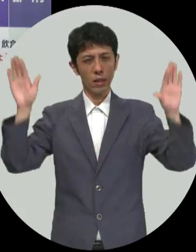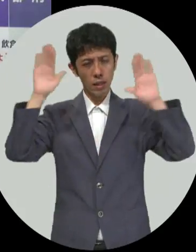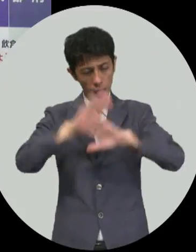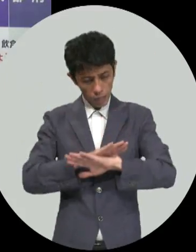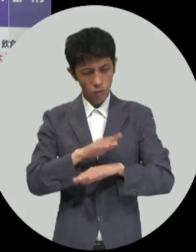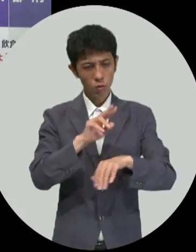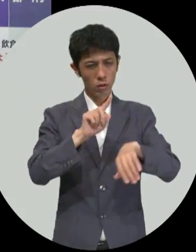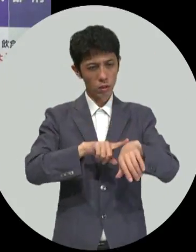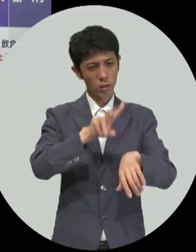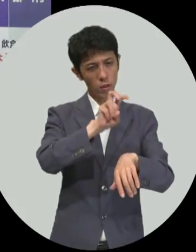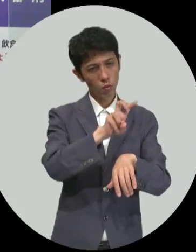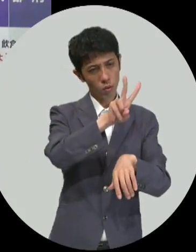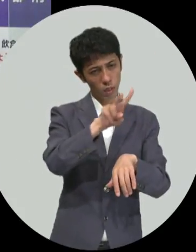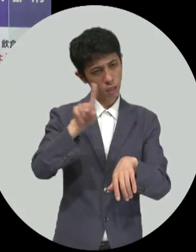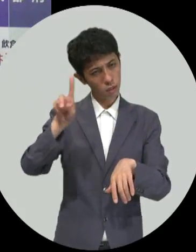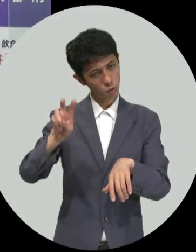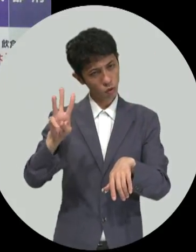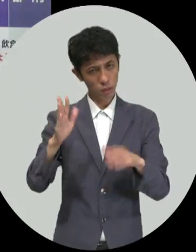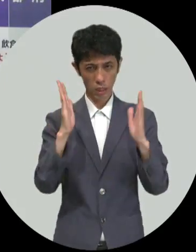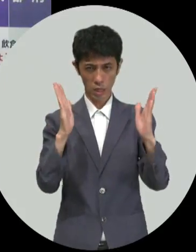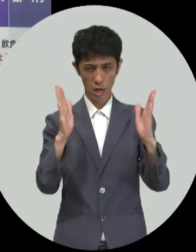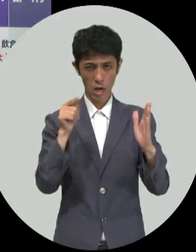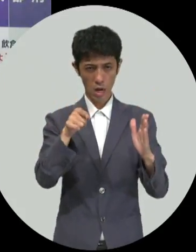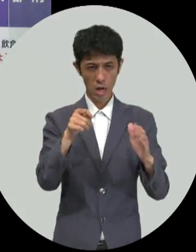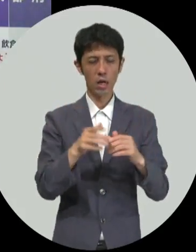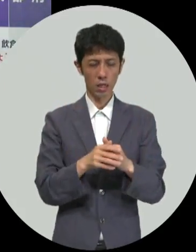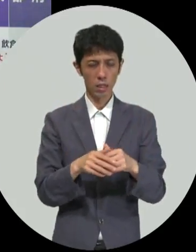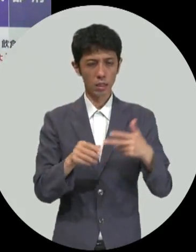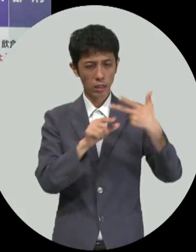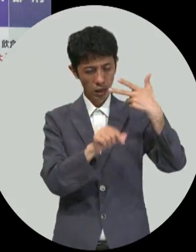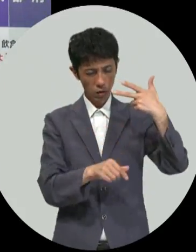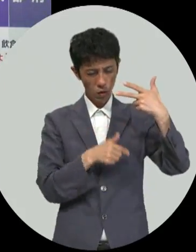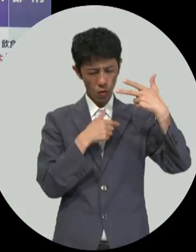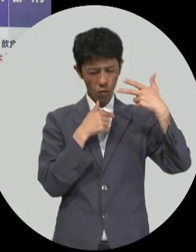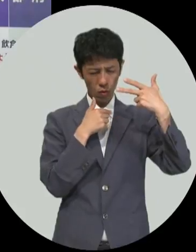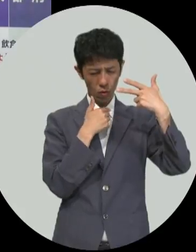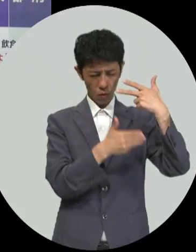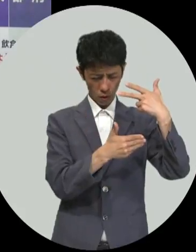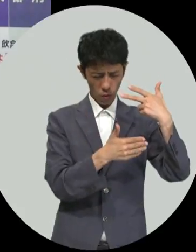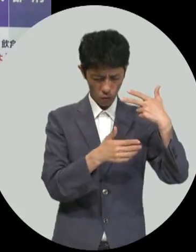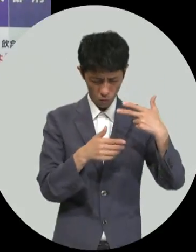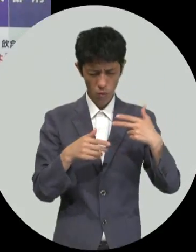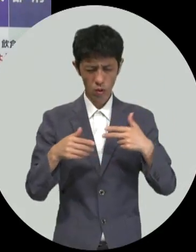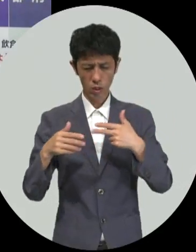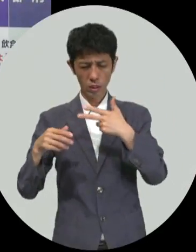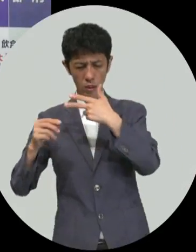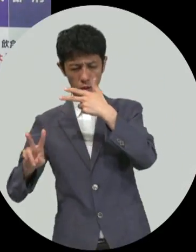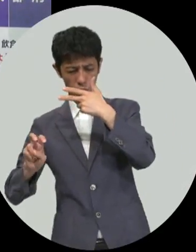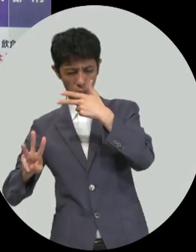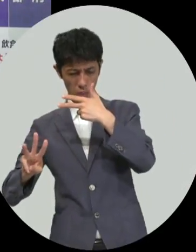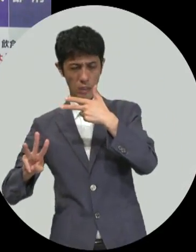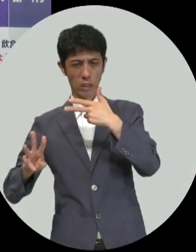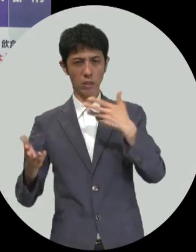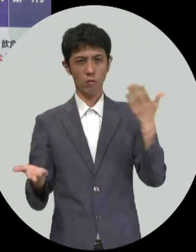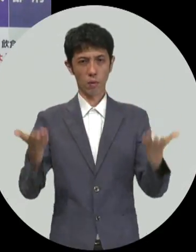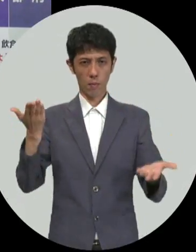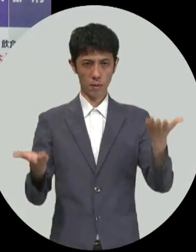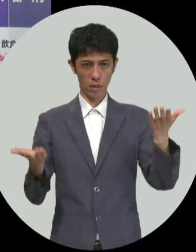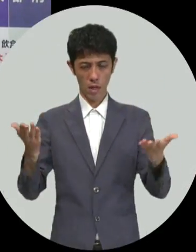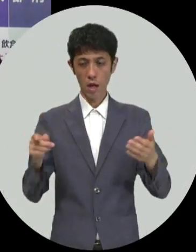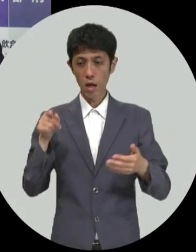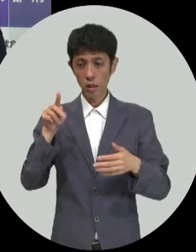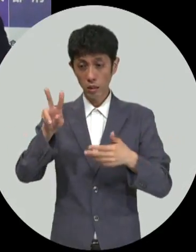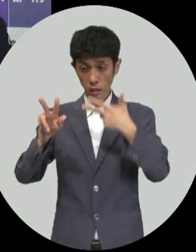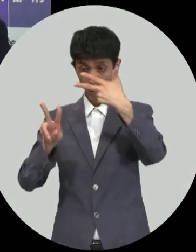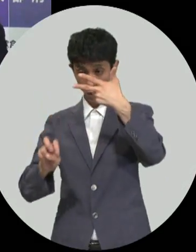を7月9日まん延防止等重点措置下にあったときと直近の比較ということで、7月23日、これは4連休の中でも比較